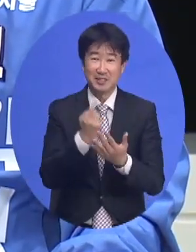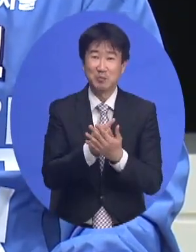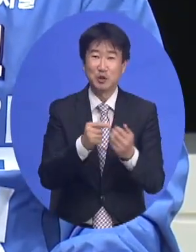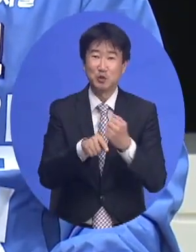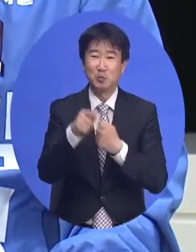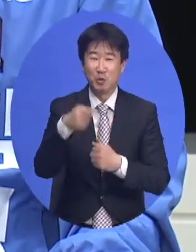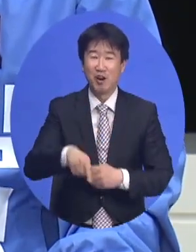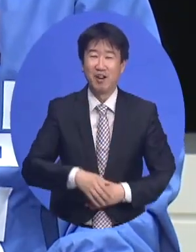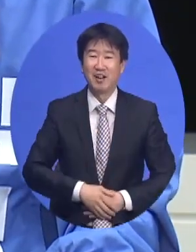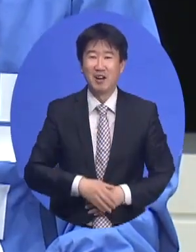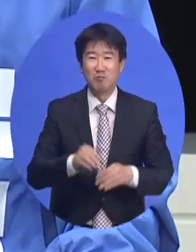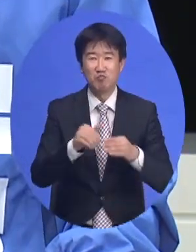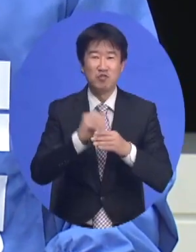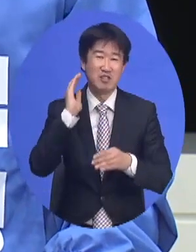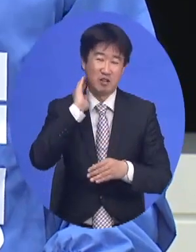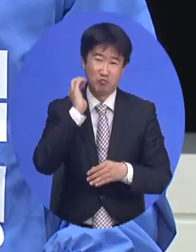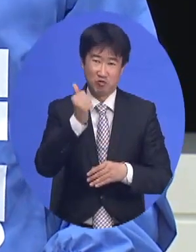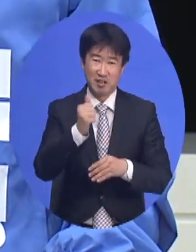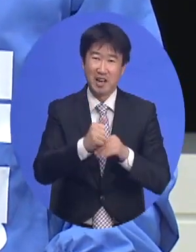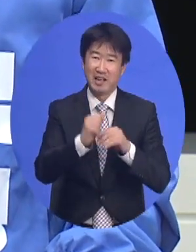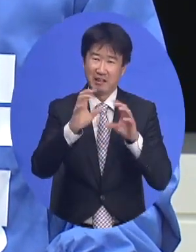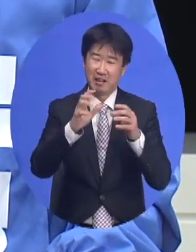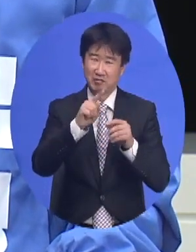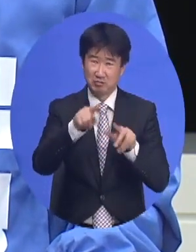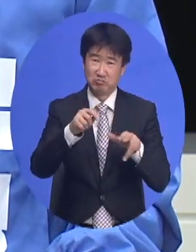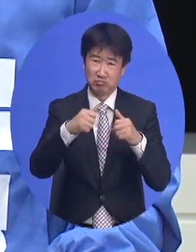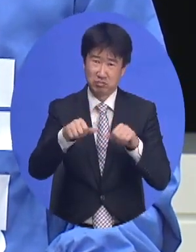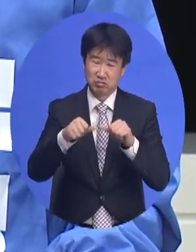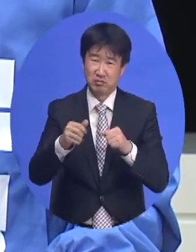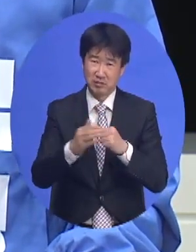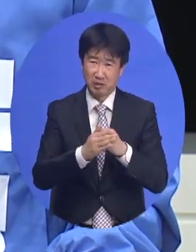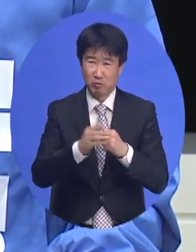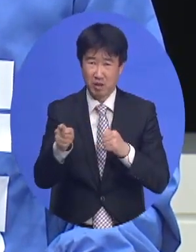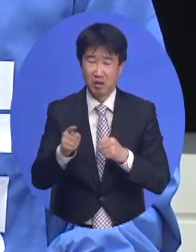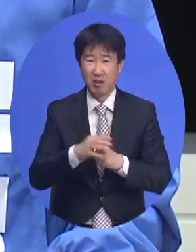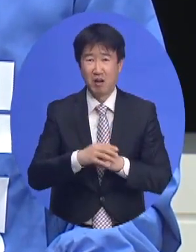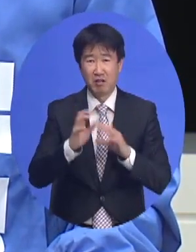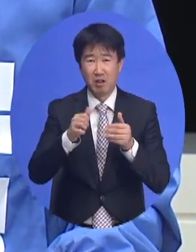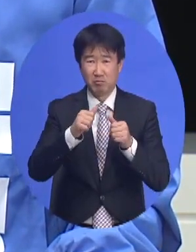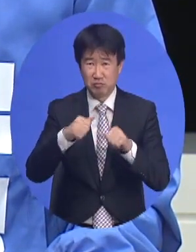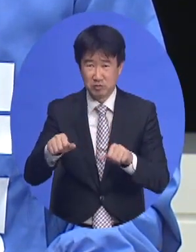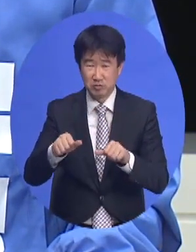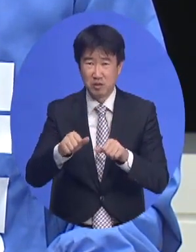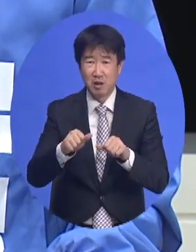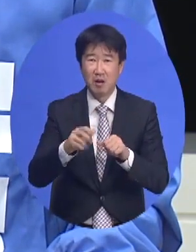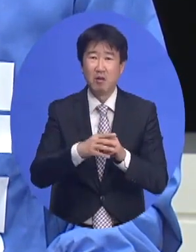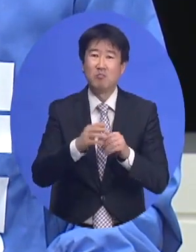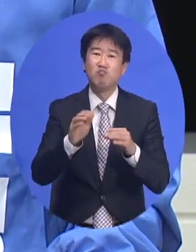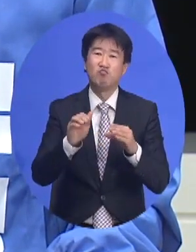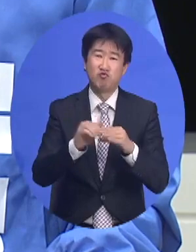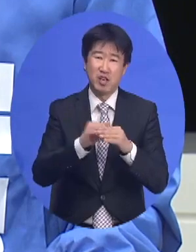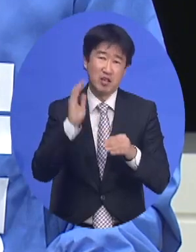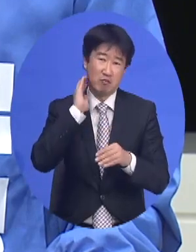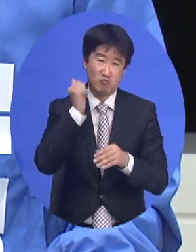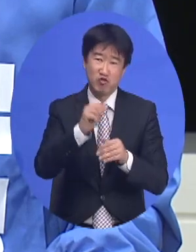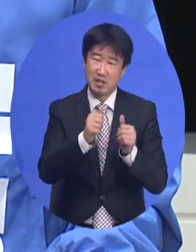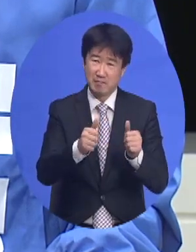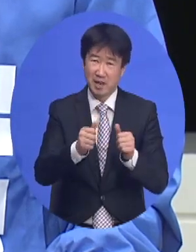하면 문재인 정권이 나라를 거들내고 있기 때문에 이 나라를 거들내는 문재인 정권을